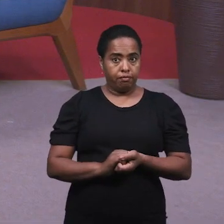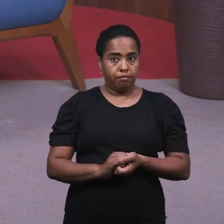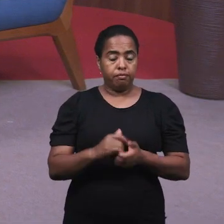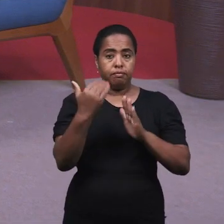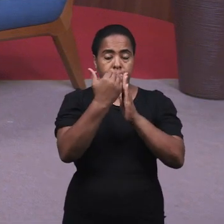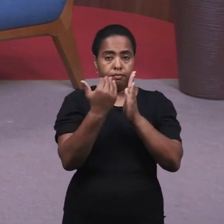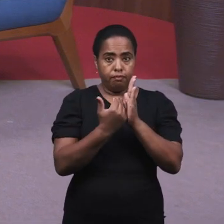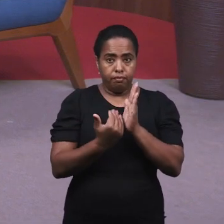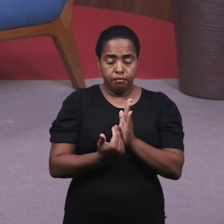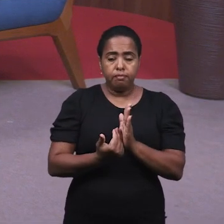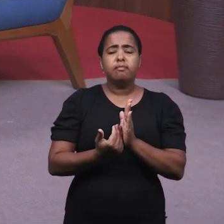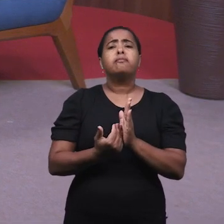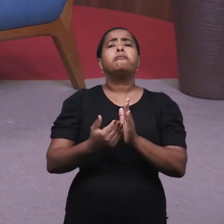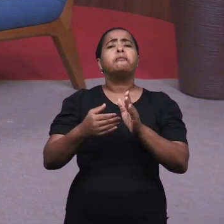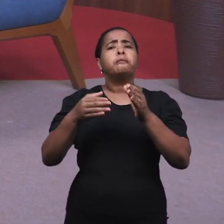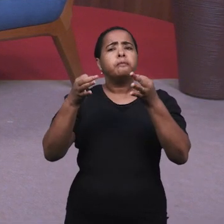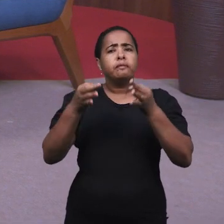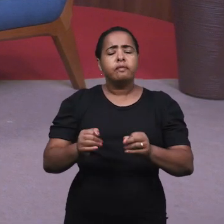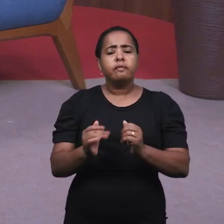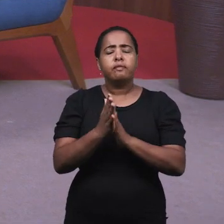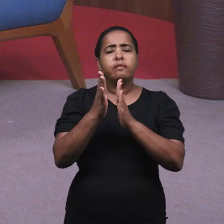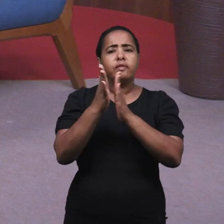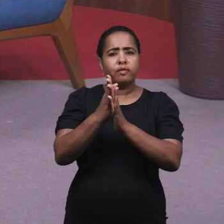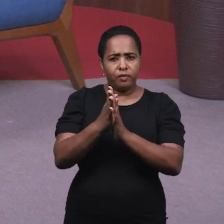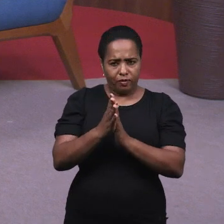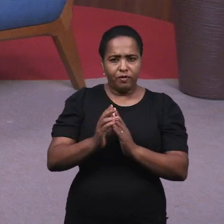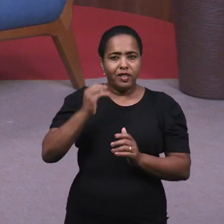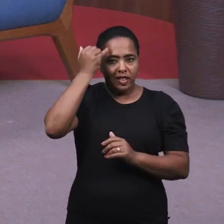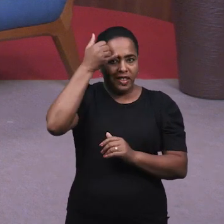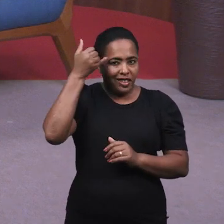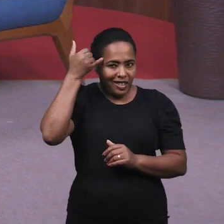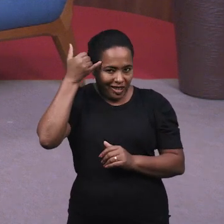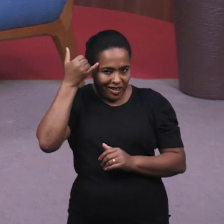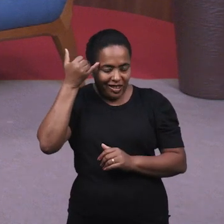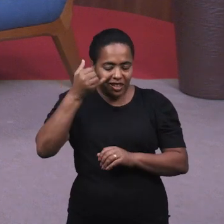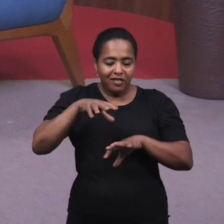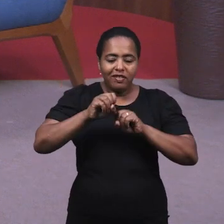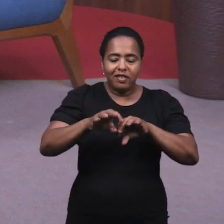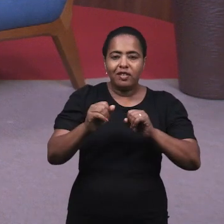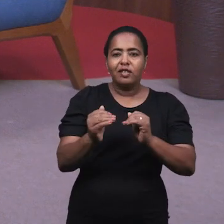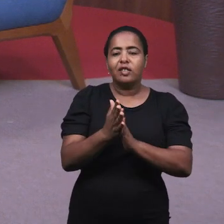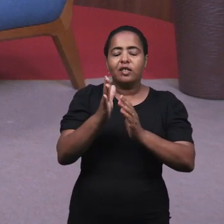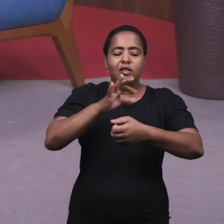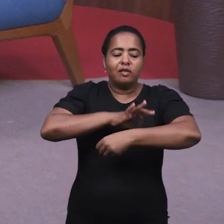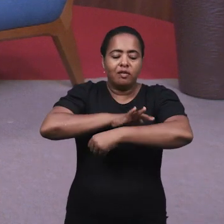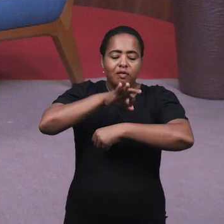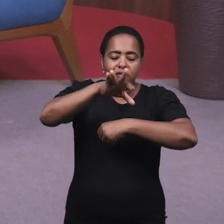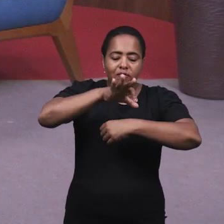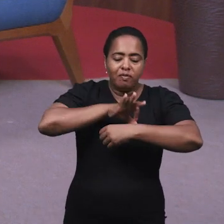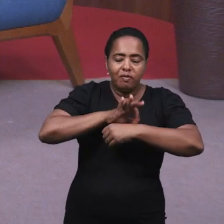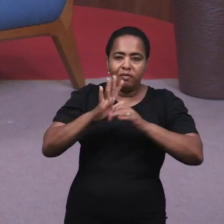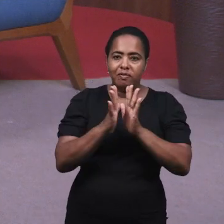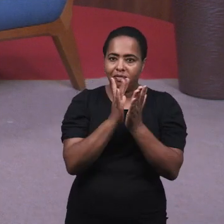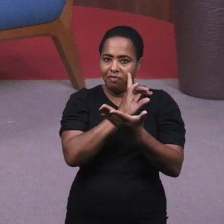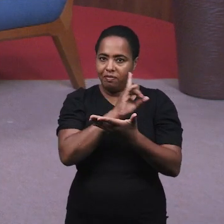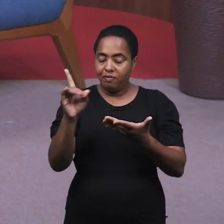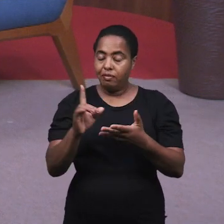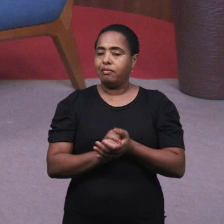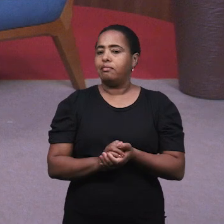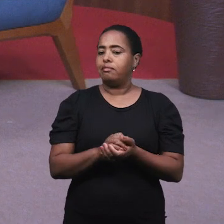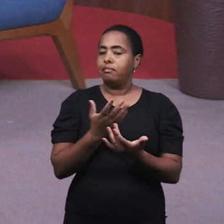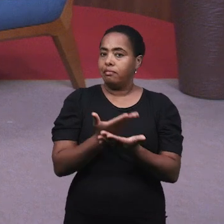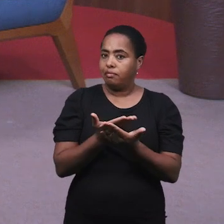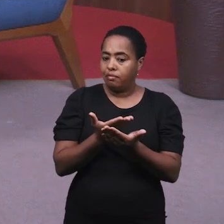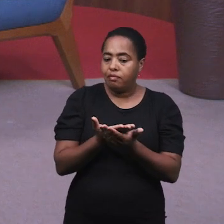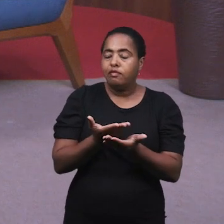de nos enfants. Dans le volet parfaite louange, la sœur Thaïs Figueira va finaliser la louange,